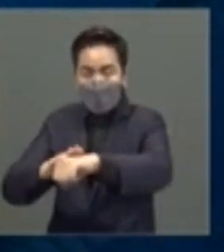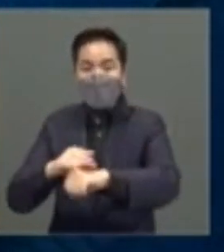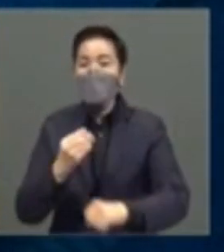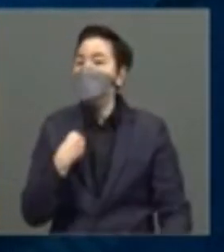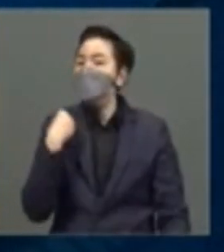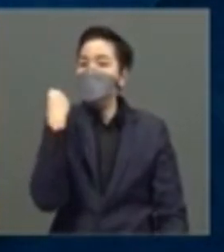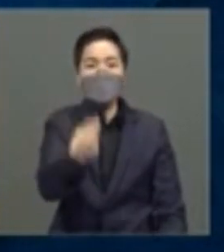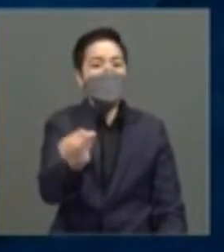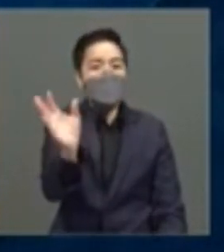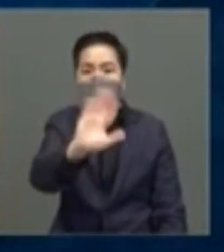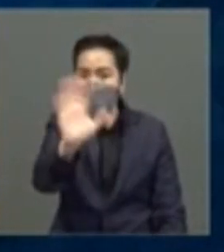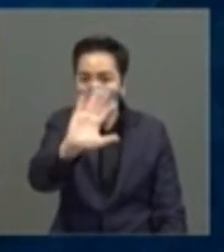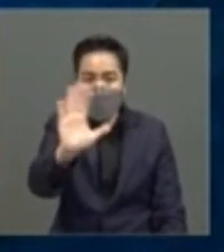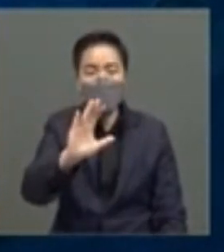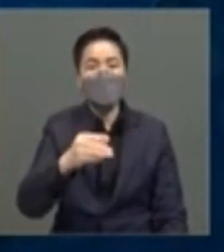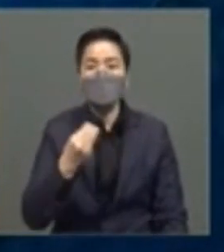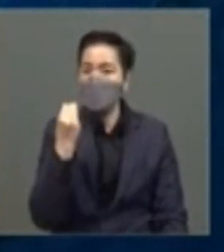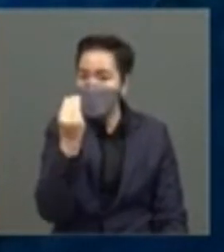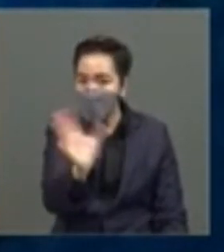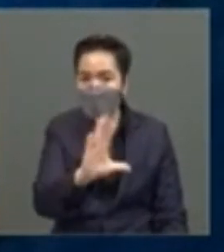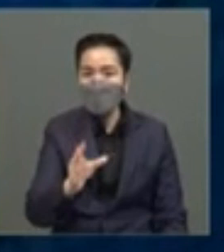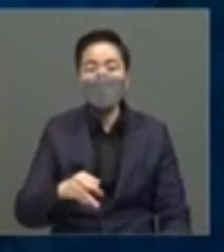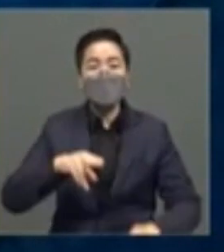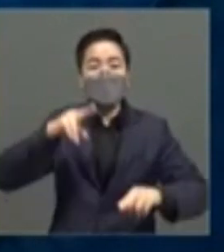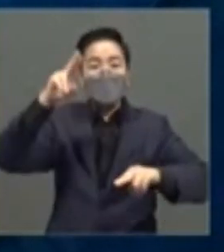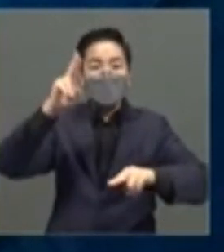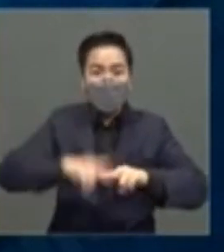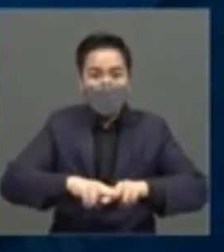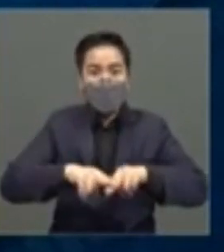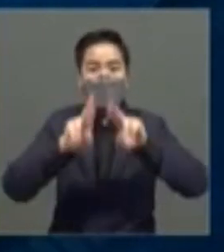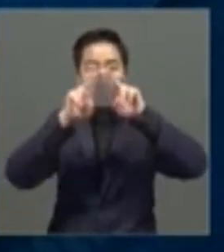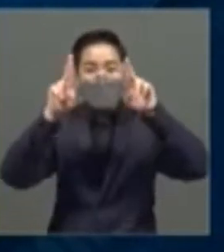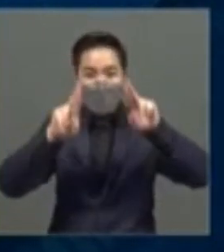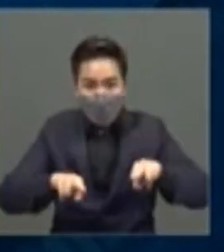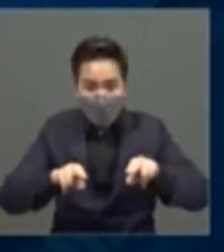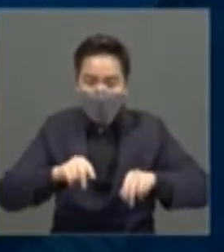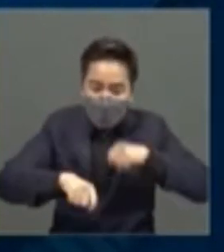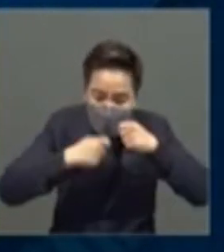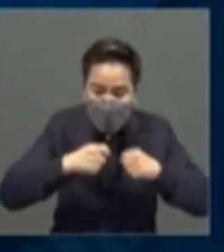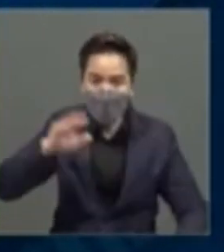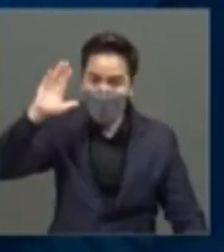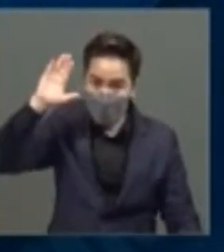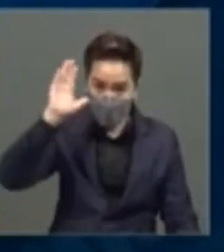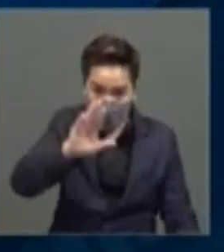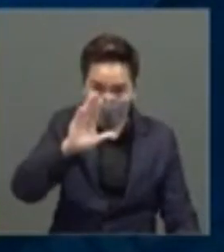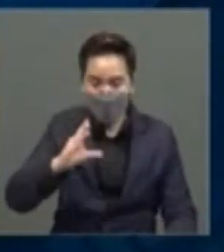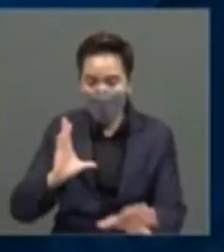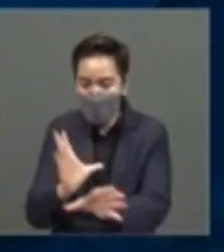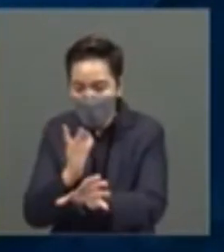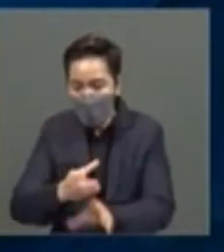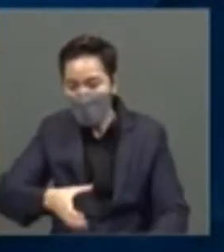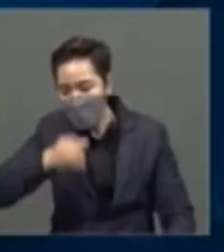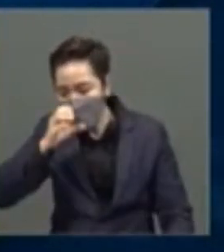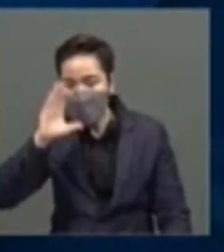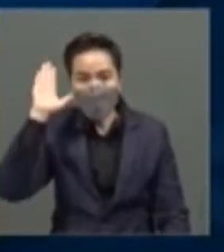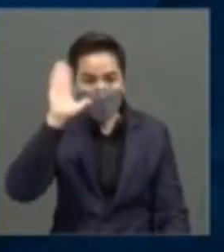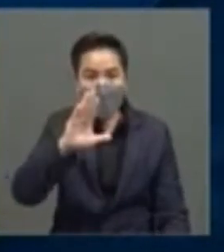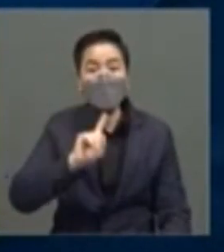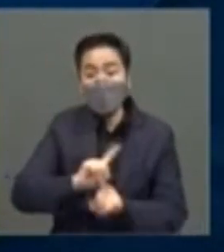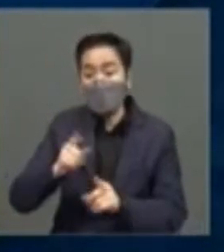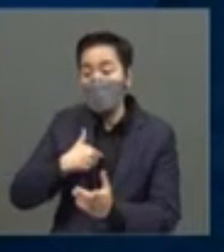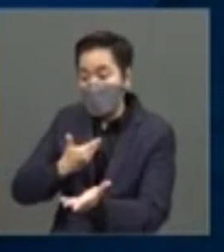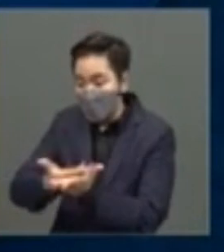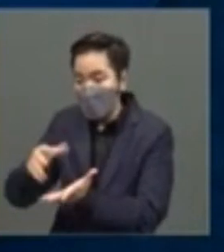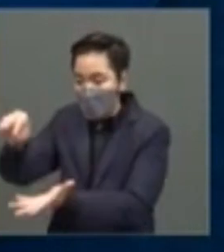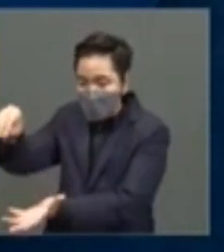ไม่อนุญาตให้มีการบริโภคอาหารและสุราภายในร้านอนุญาตเฉพาะการซื้อกลับ